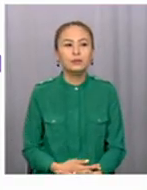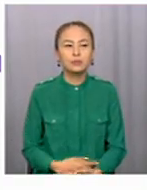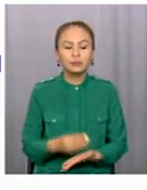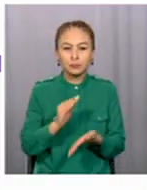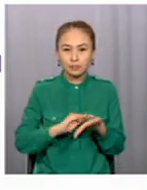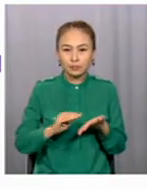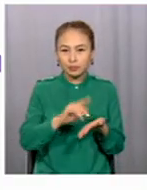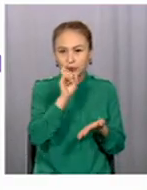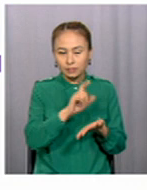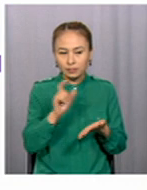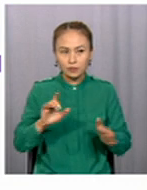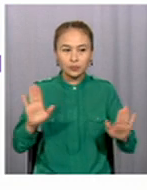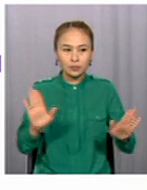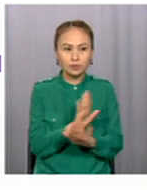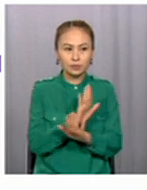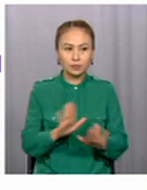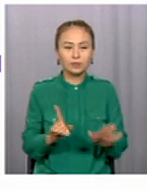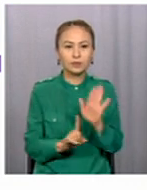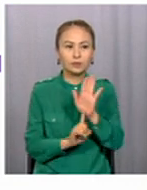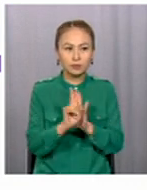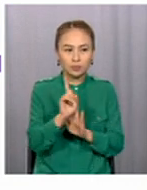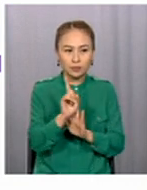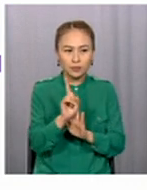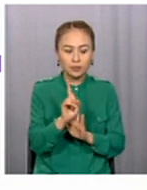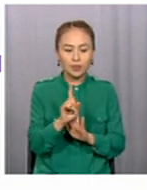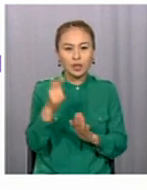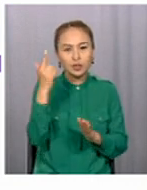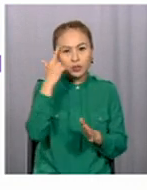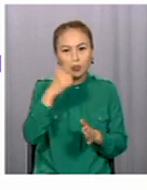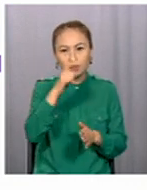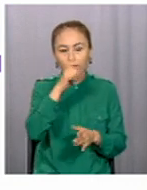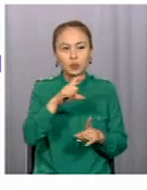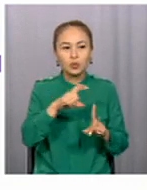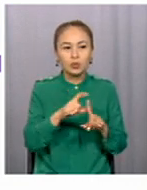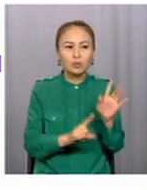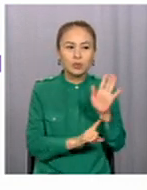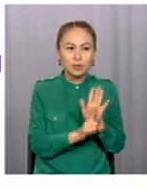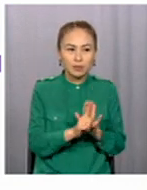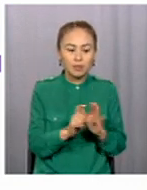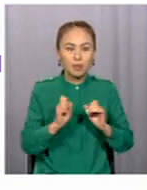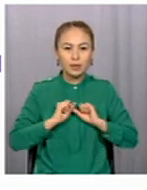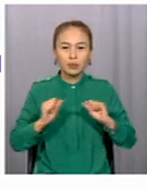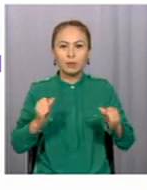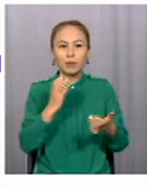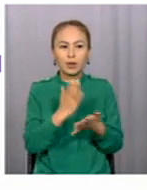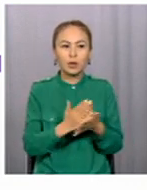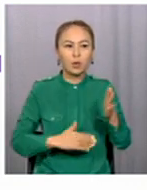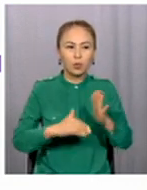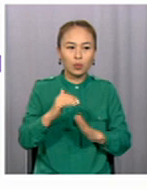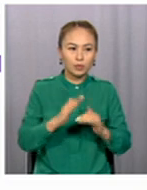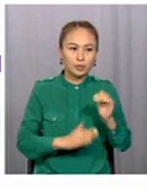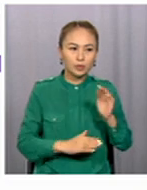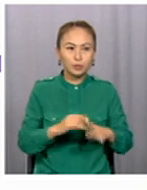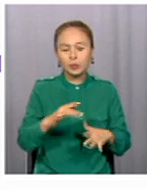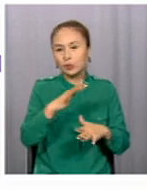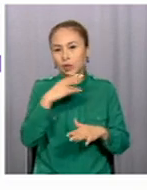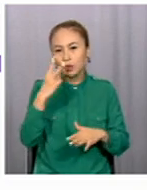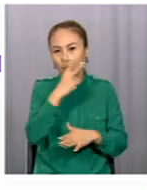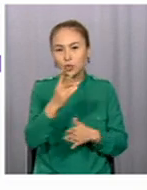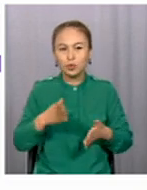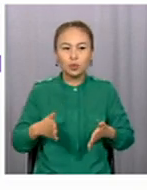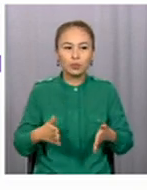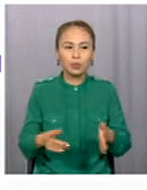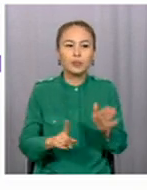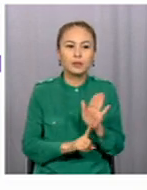Ақын, әнші, той бастар, шешен адам, сөз бастар. Батырлар бар, қол бастар, көпті көрген